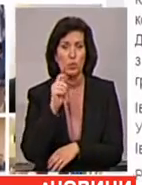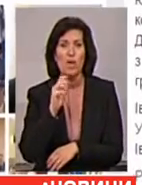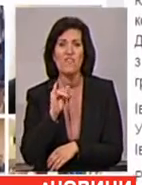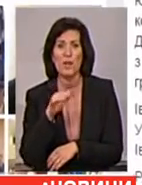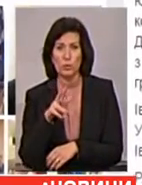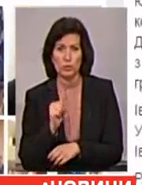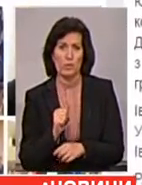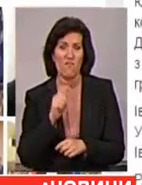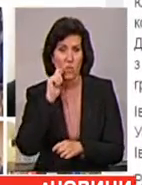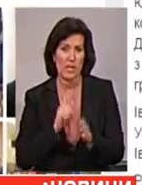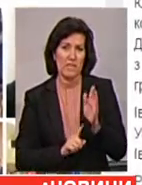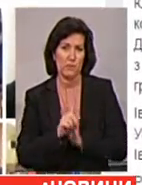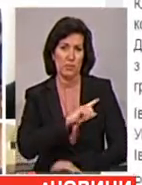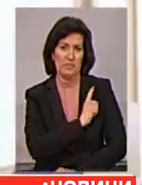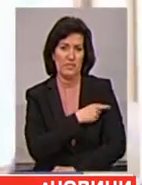Україні вступить у силу.